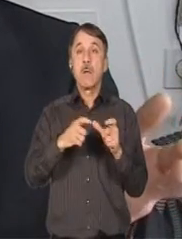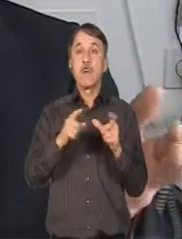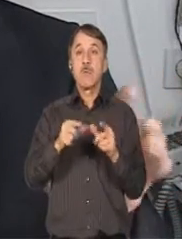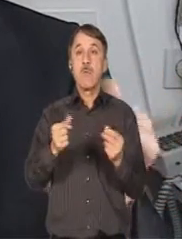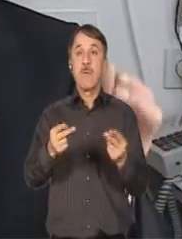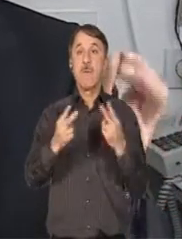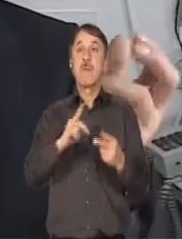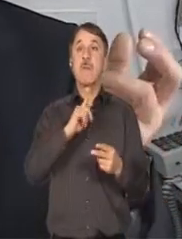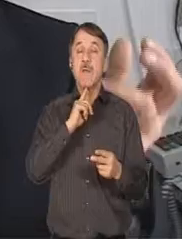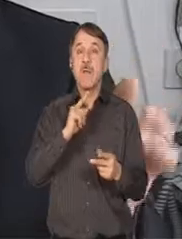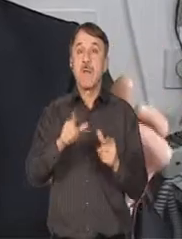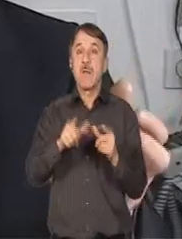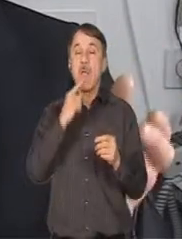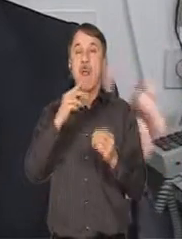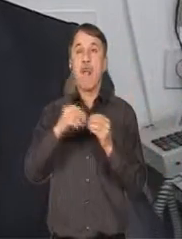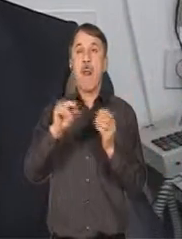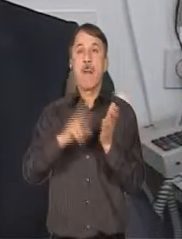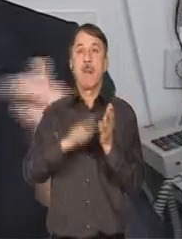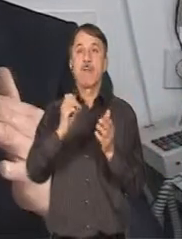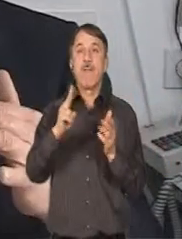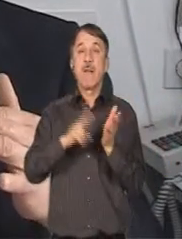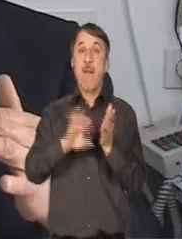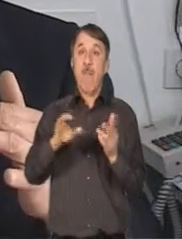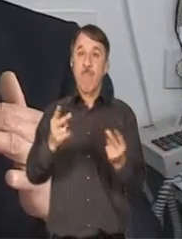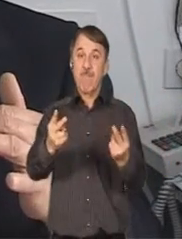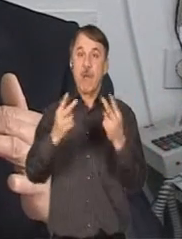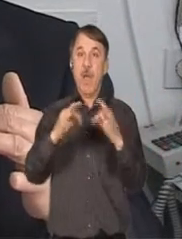kiseline, kao i belančevina, do